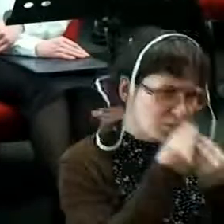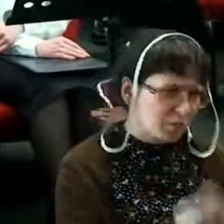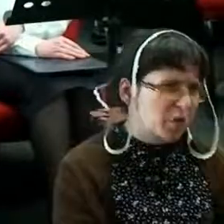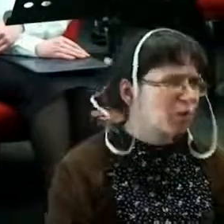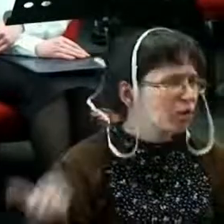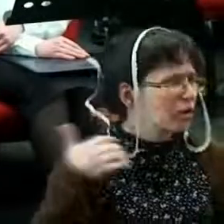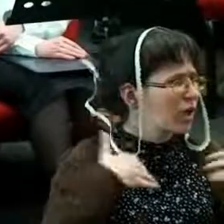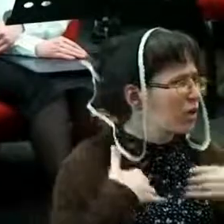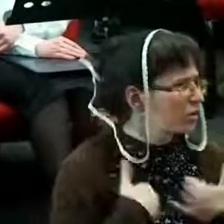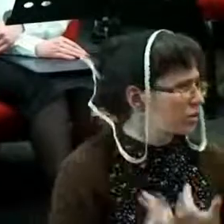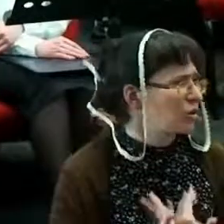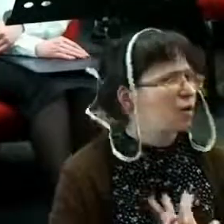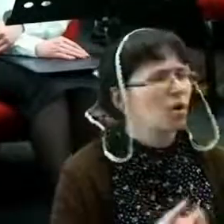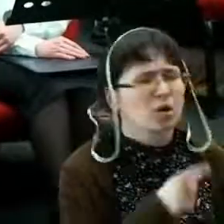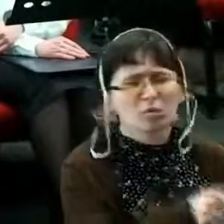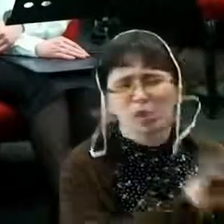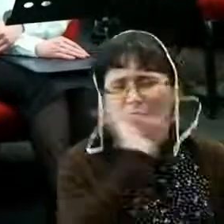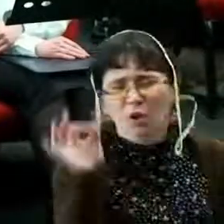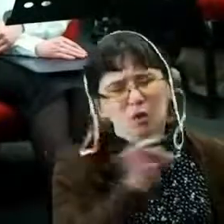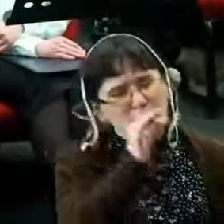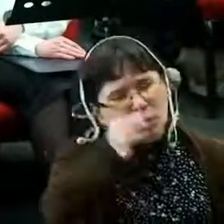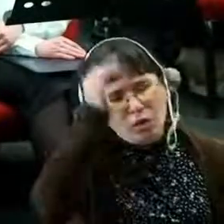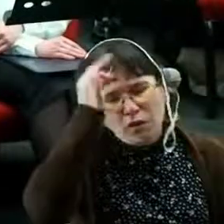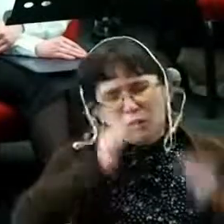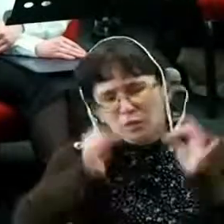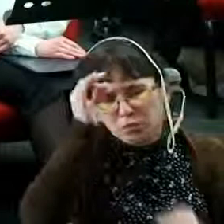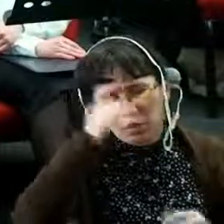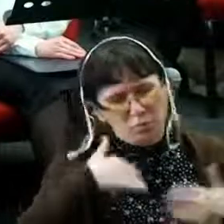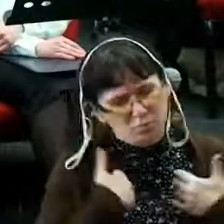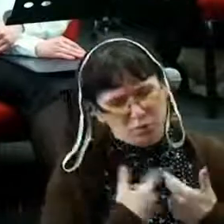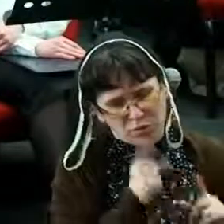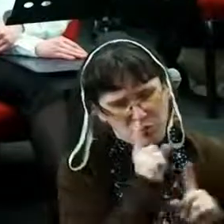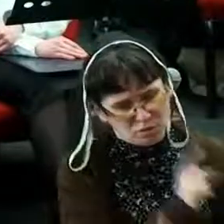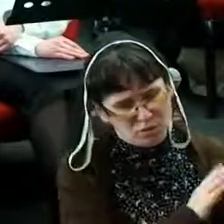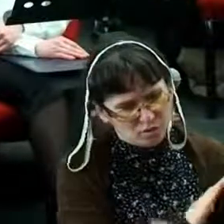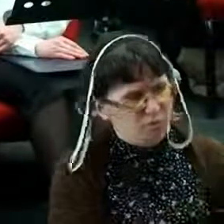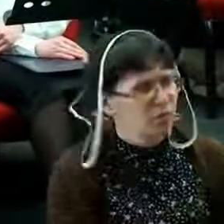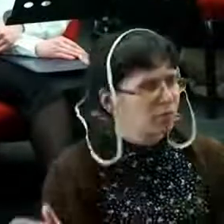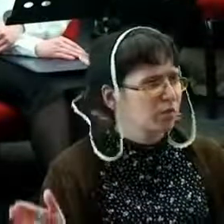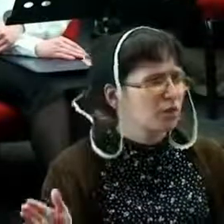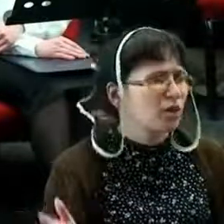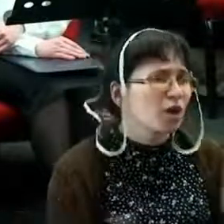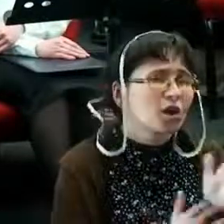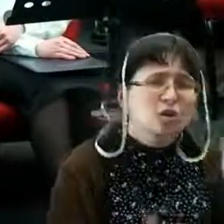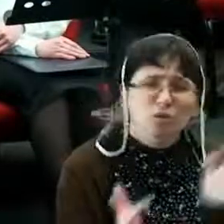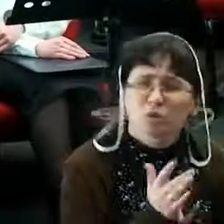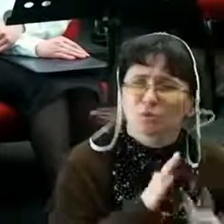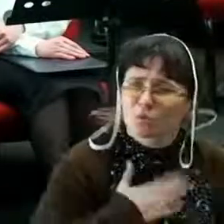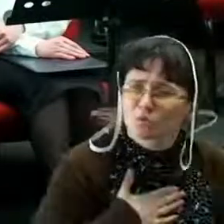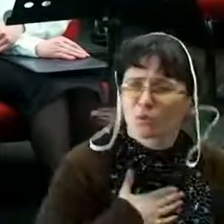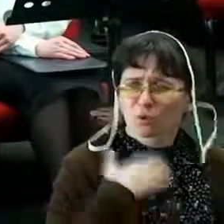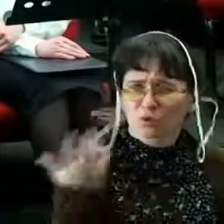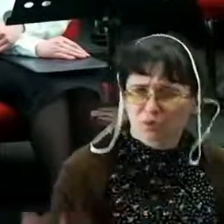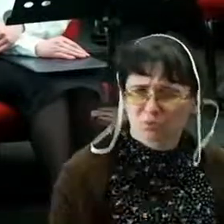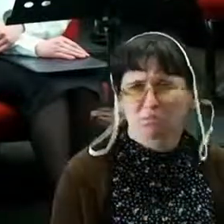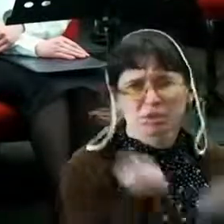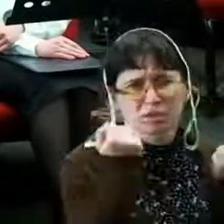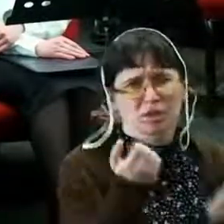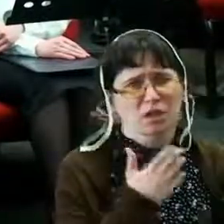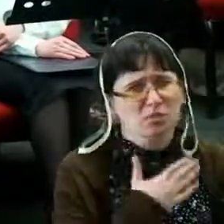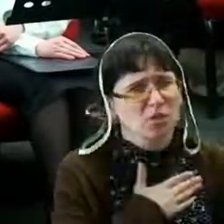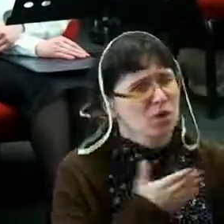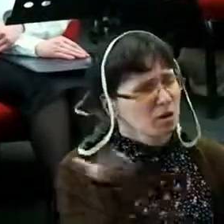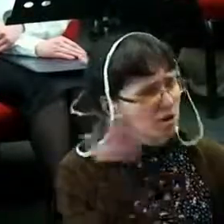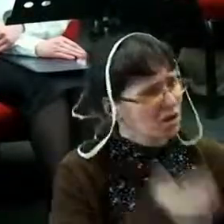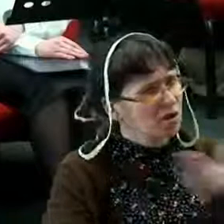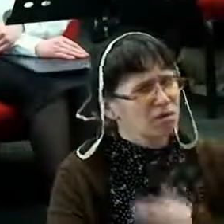не згадаєш печалі свої. Ісус мій Спаситель та радість моя,